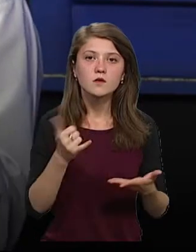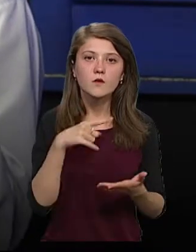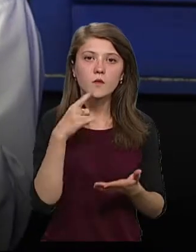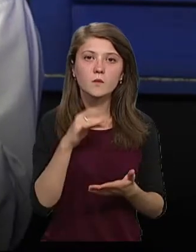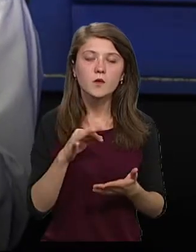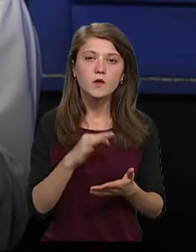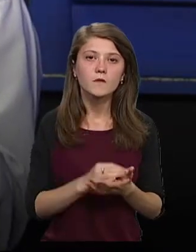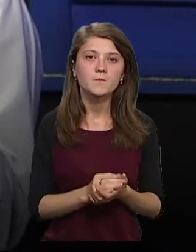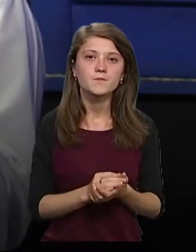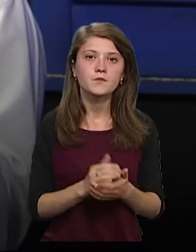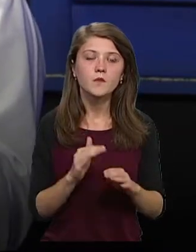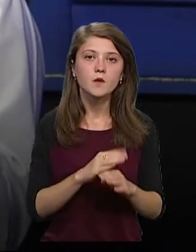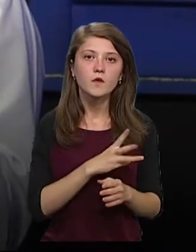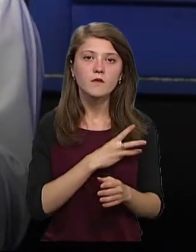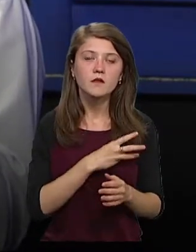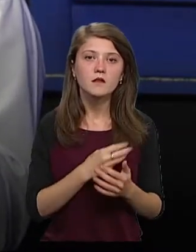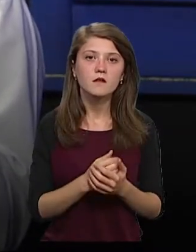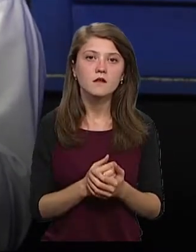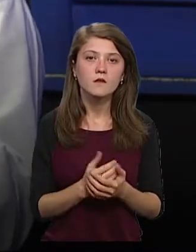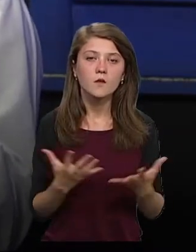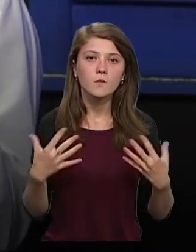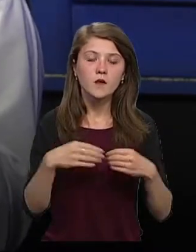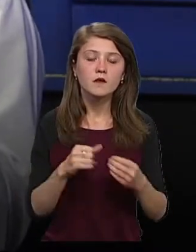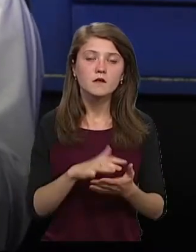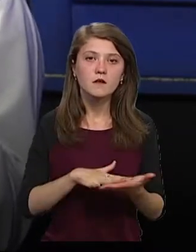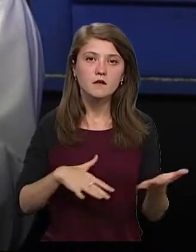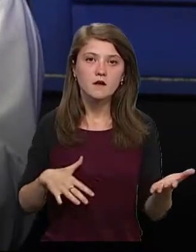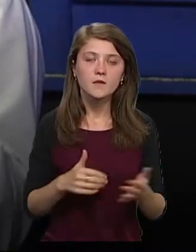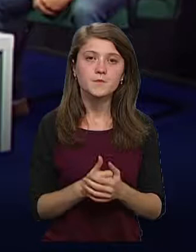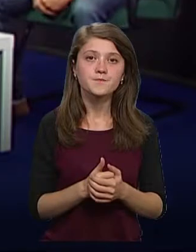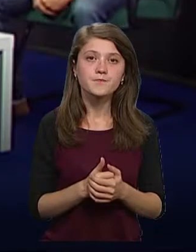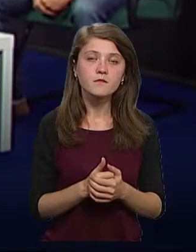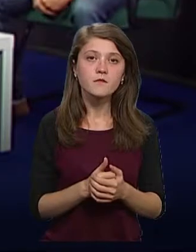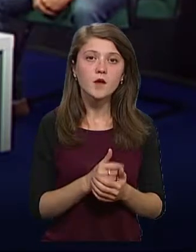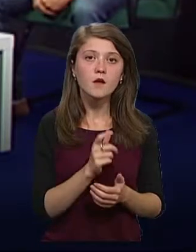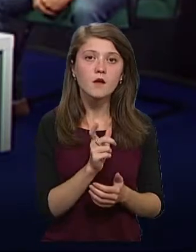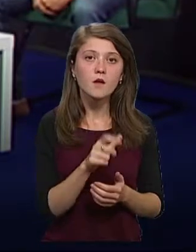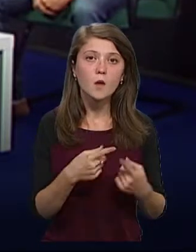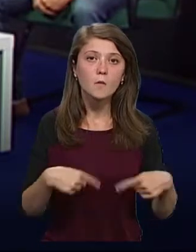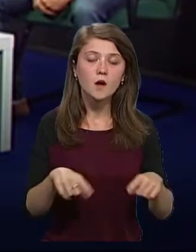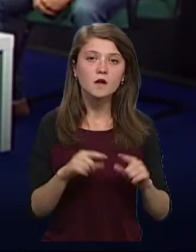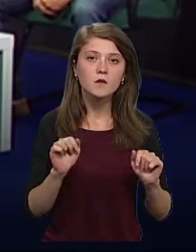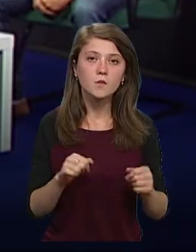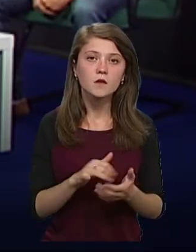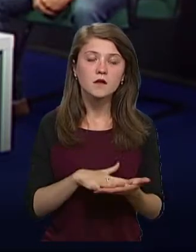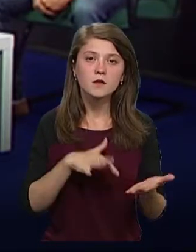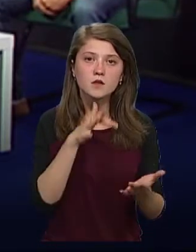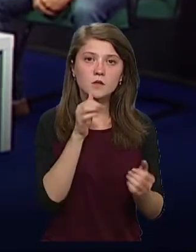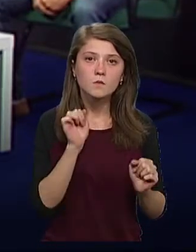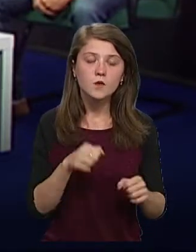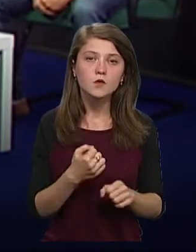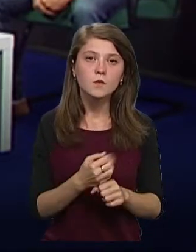закон про добровільне об'єднання відбувається надалі. Тобто громади можуть на даний період часу ще робити